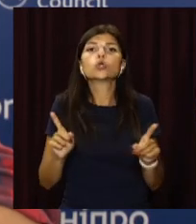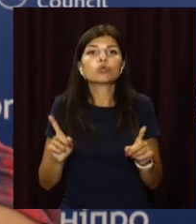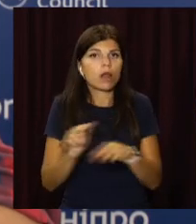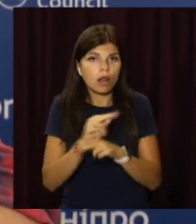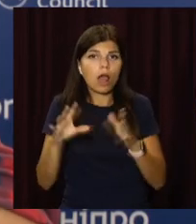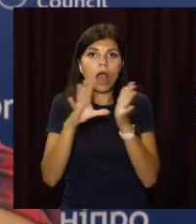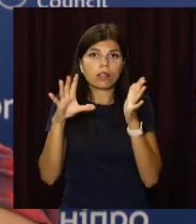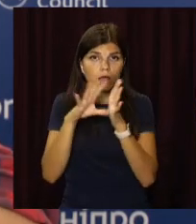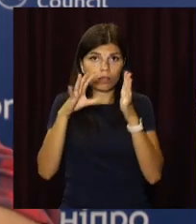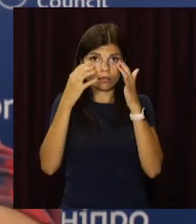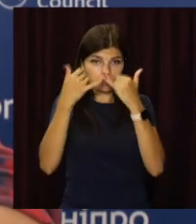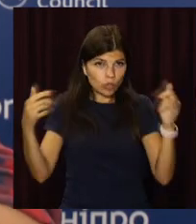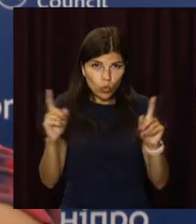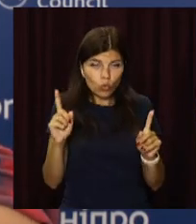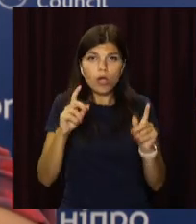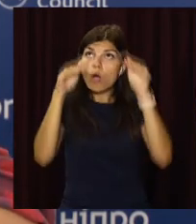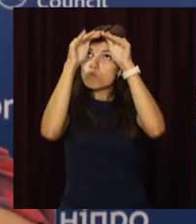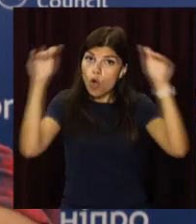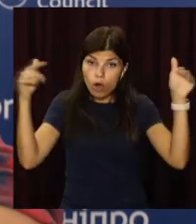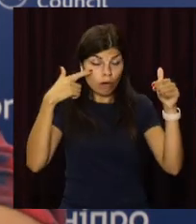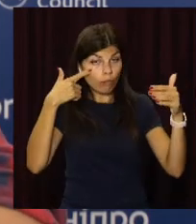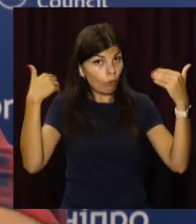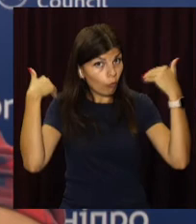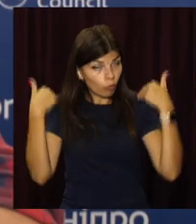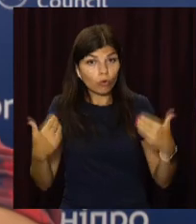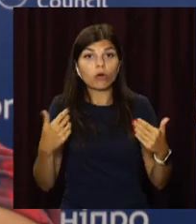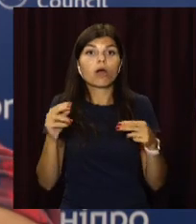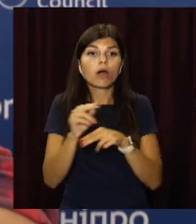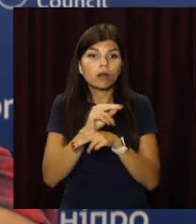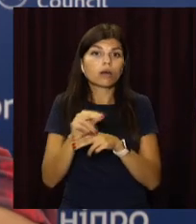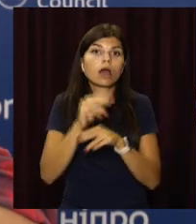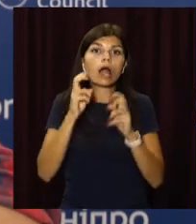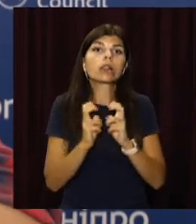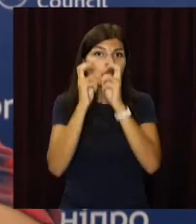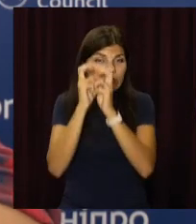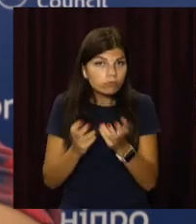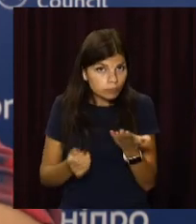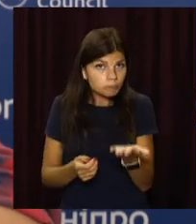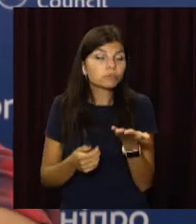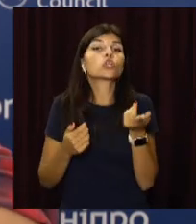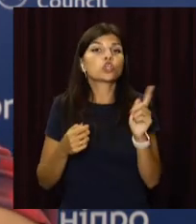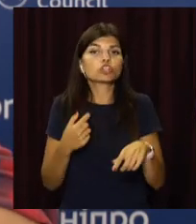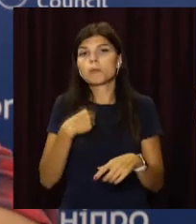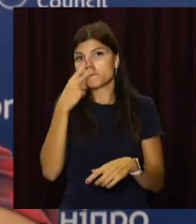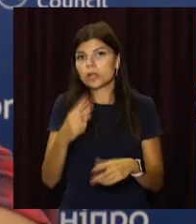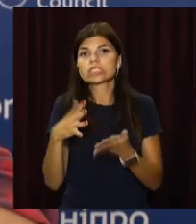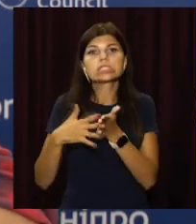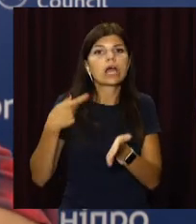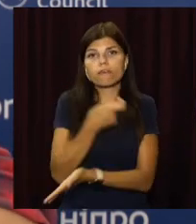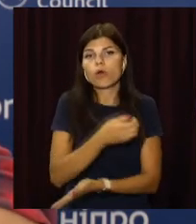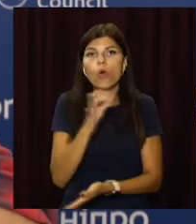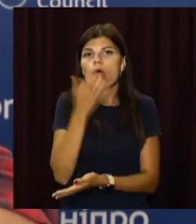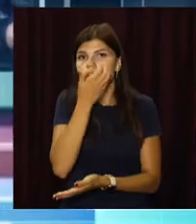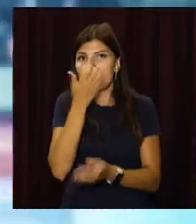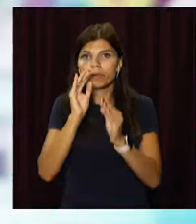ремонт покрівлі та ремонт ліфтового обладнання. Також ми бачимо заявки і на утеплення фасадів, на